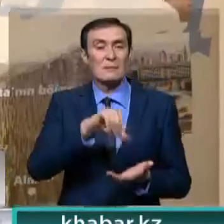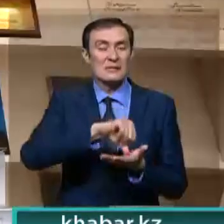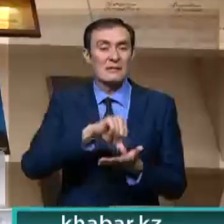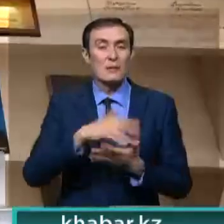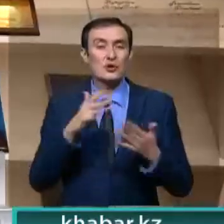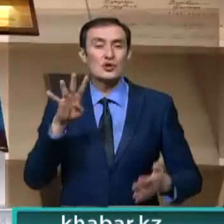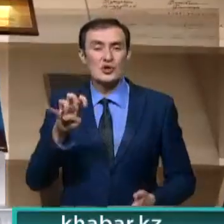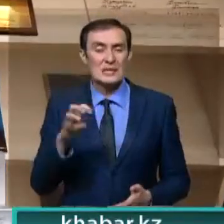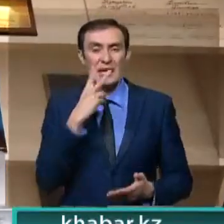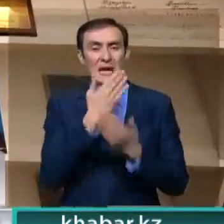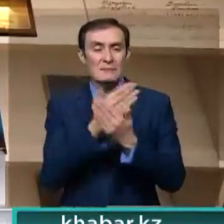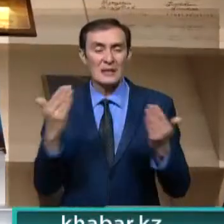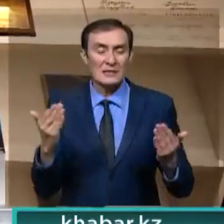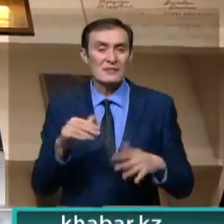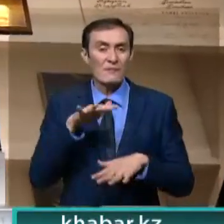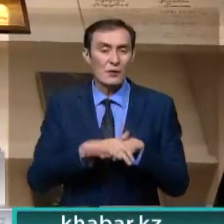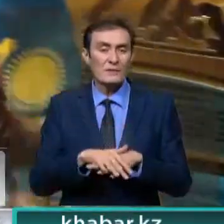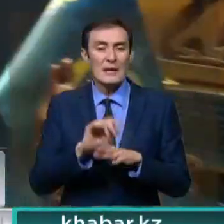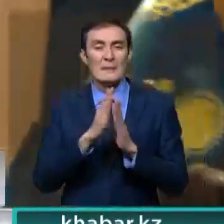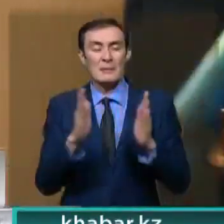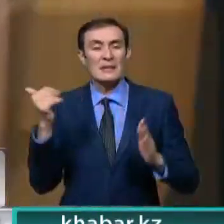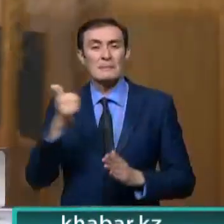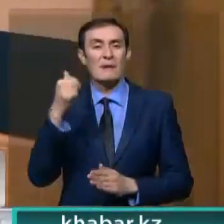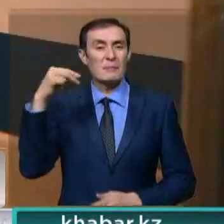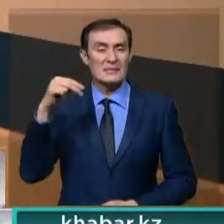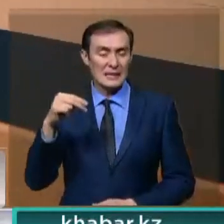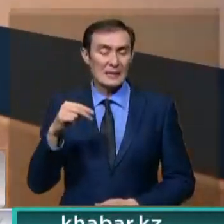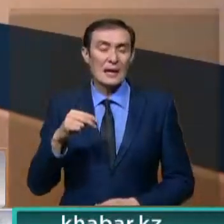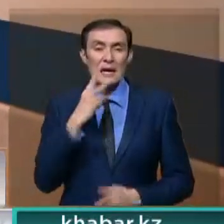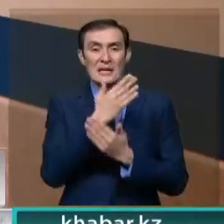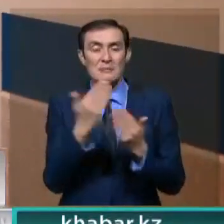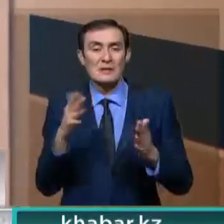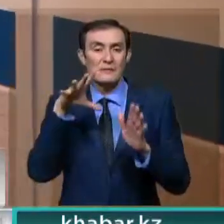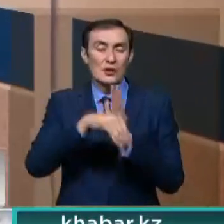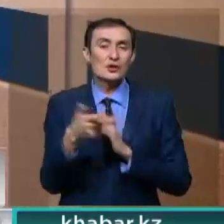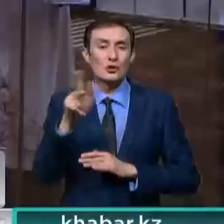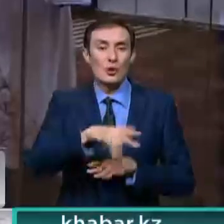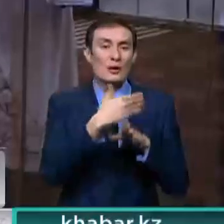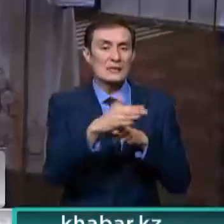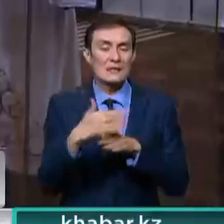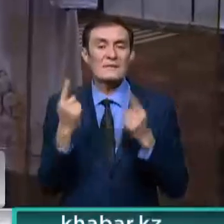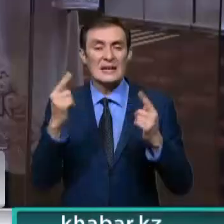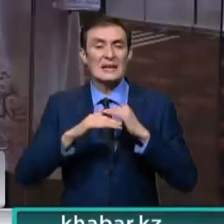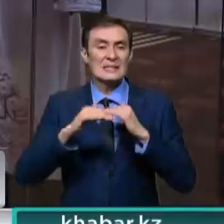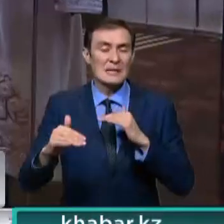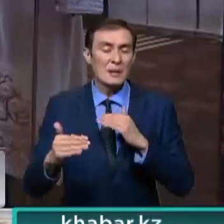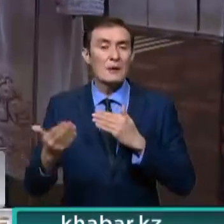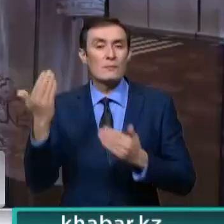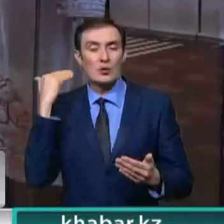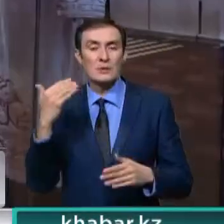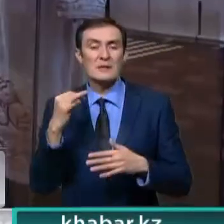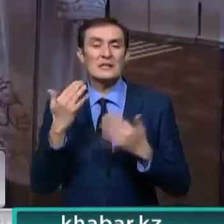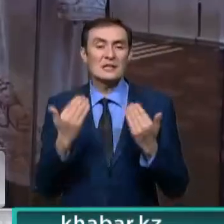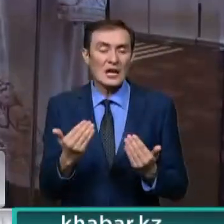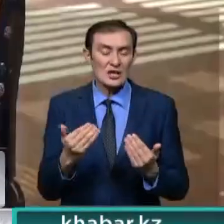свыше 400 экспонатов из фондов библиотеки Ельбасы. Экспозиция состоит из трех разделов: «Великая степь между прошлым и